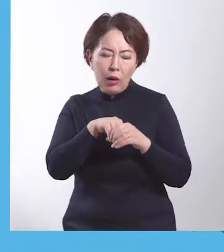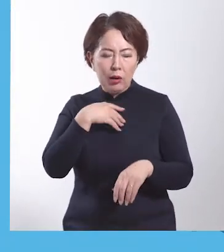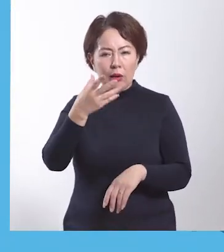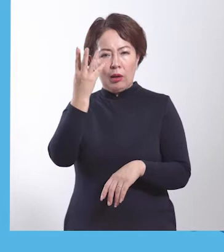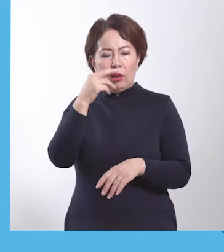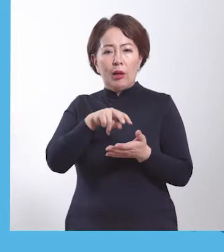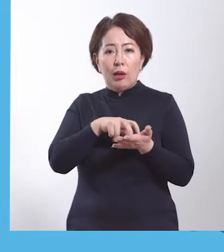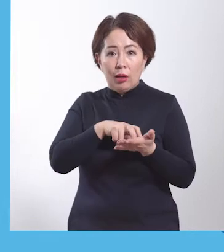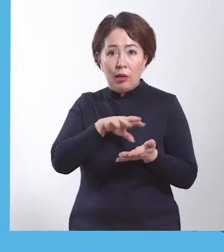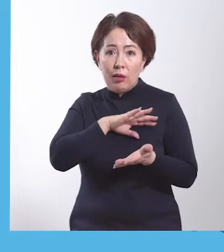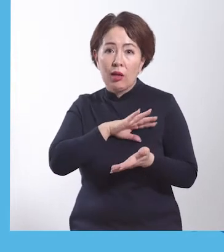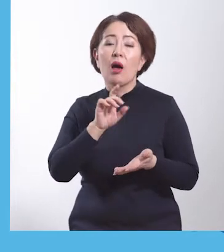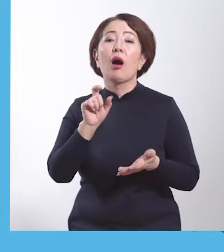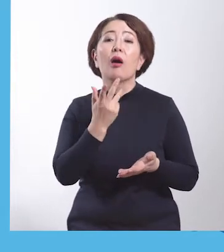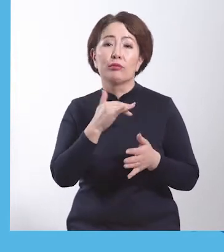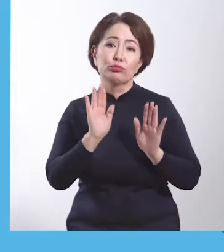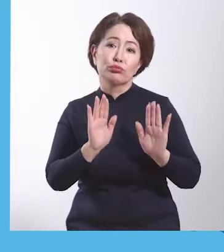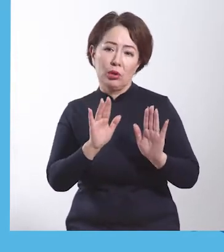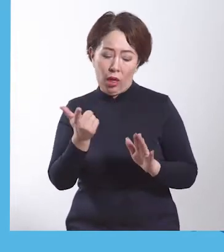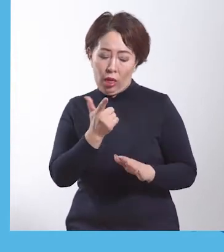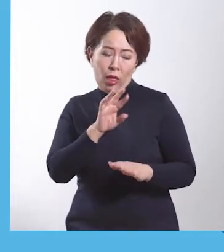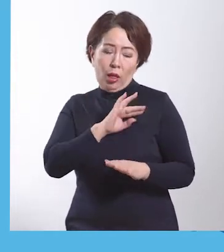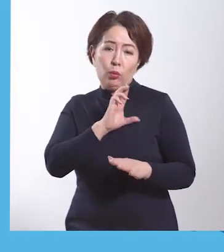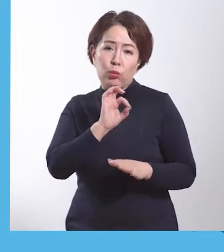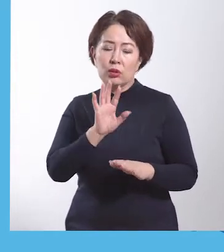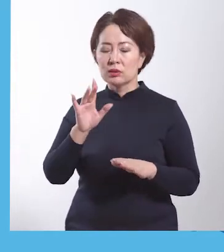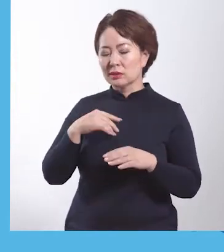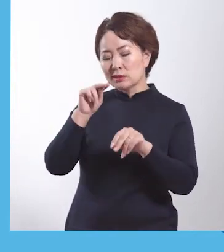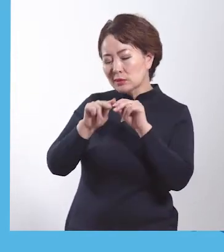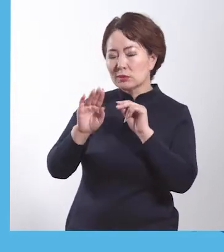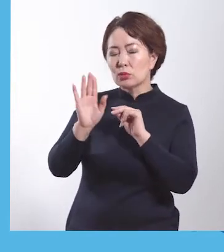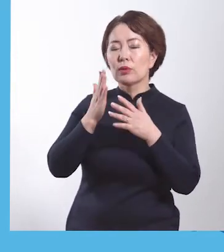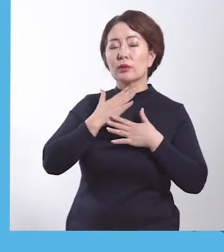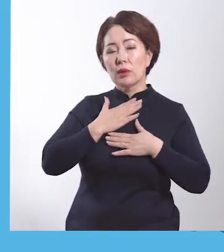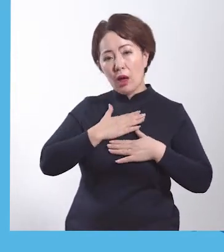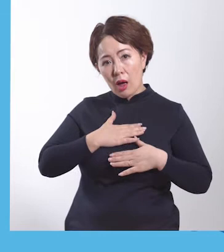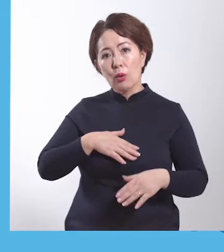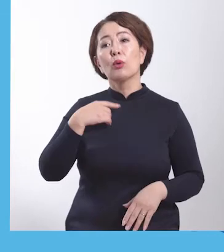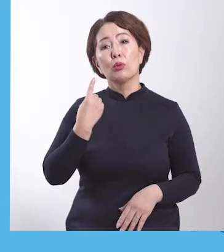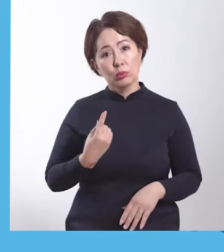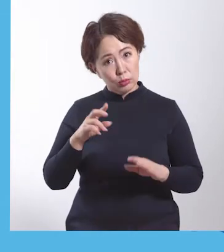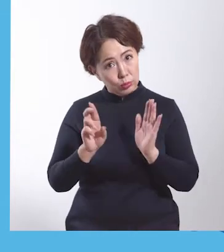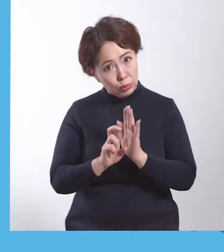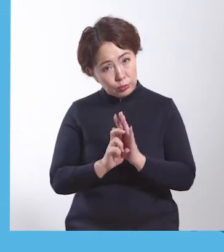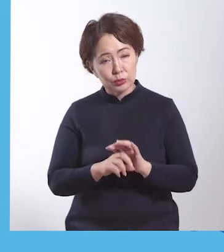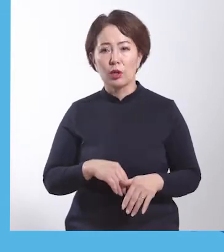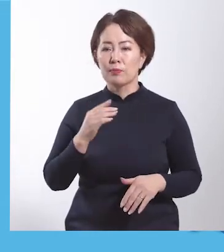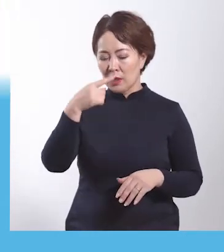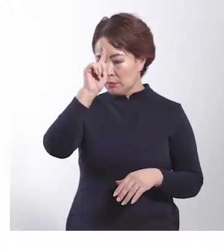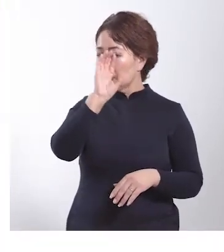сандарч түгших нь хэвийн зүйл юм. Хэд их түгшиж байвал шинжилгээг хийлгүй тайвшрах хүртлээр хүлээж